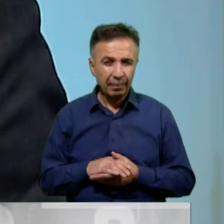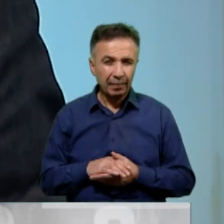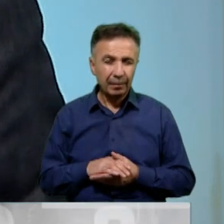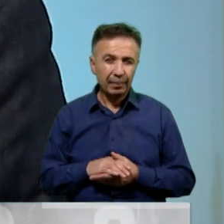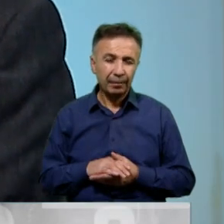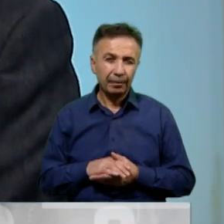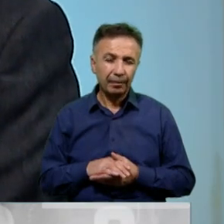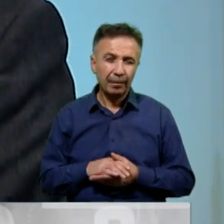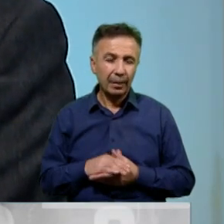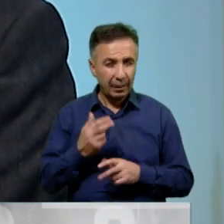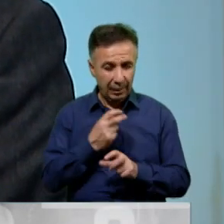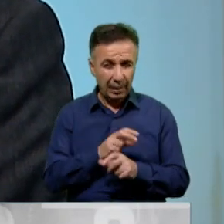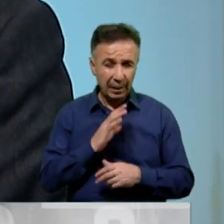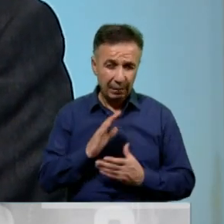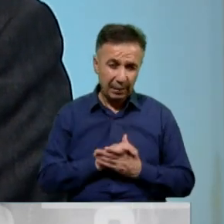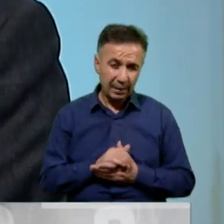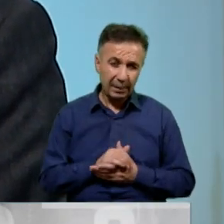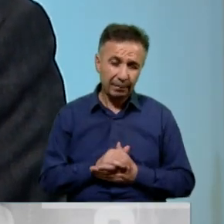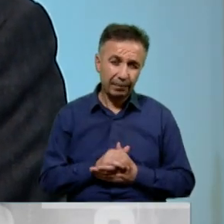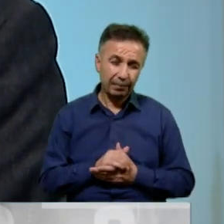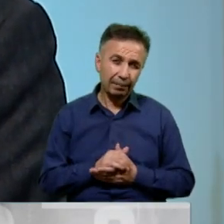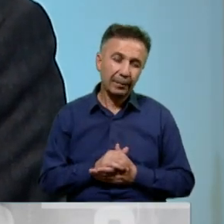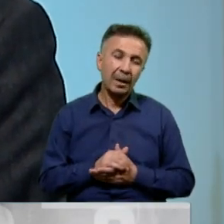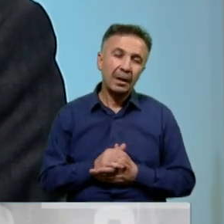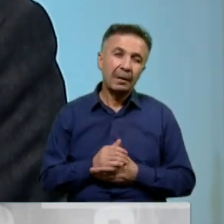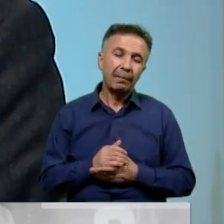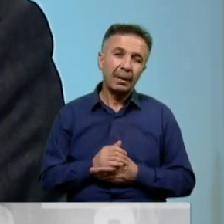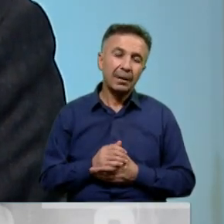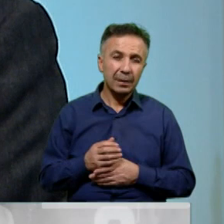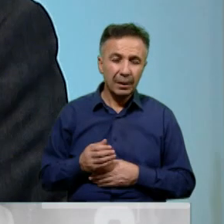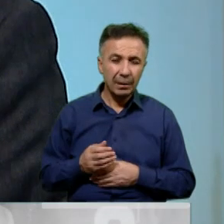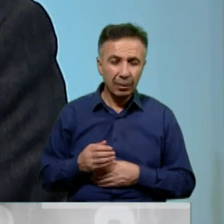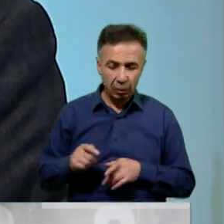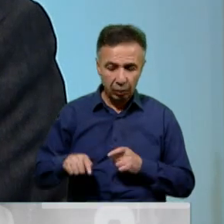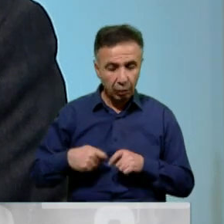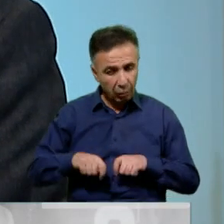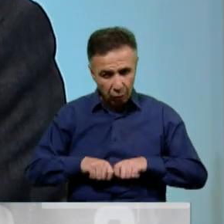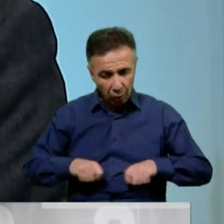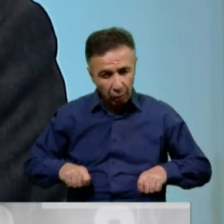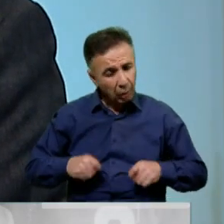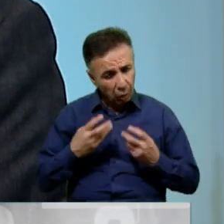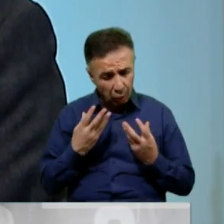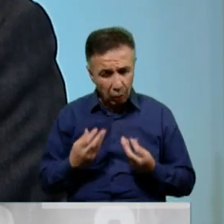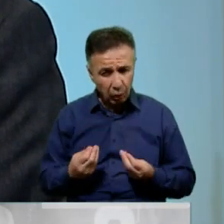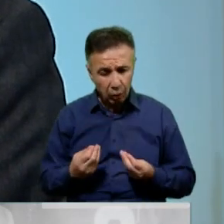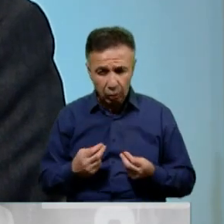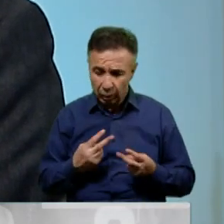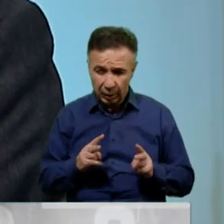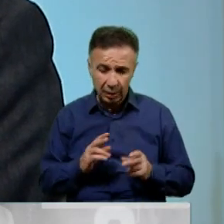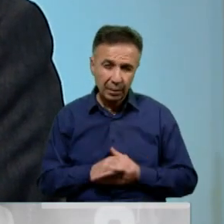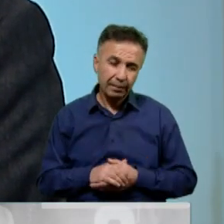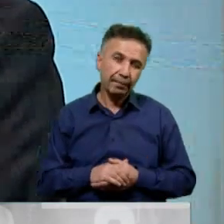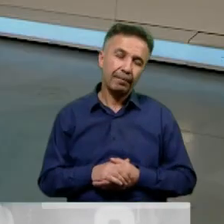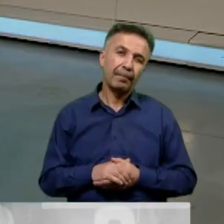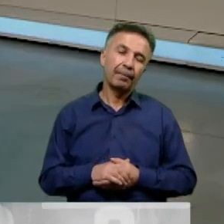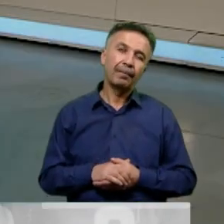Böyle bir tehlike, zaruri bir durum varsa O zaman kordon bağlatılabilir. Caiz. Bunu da